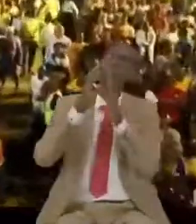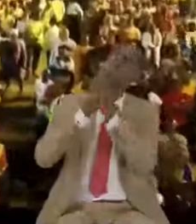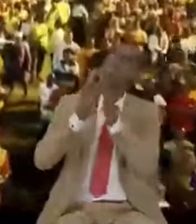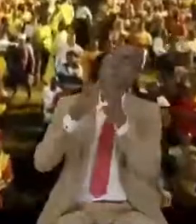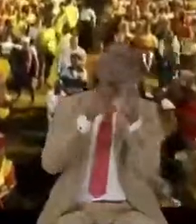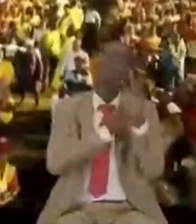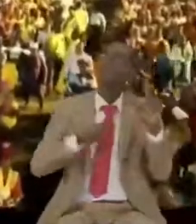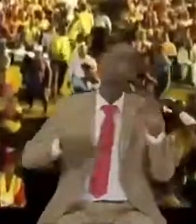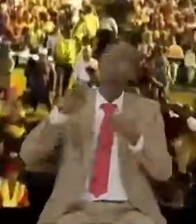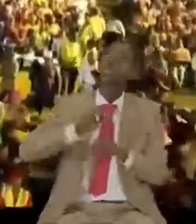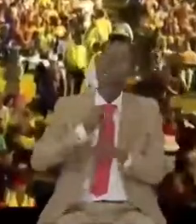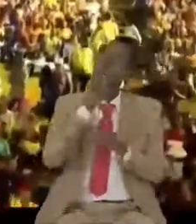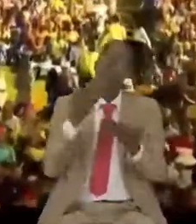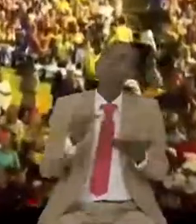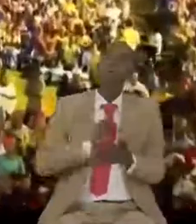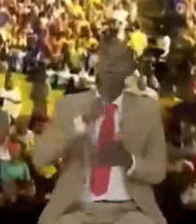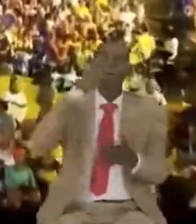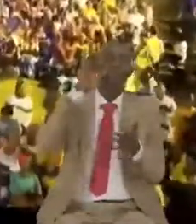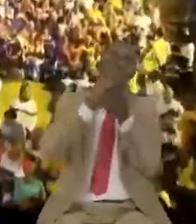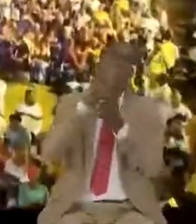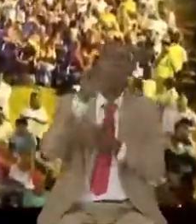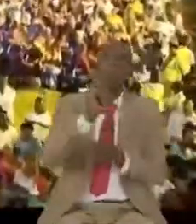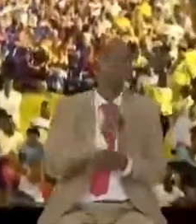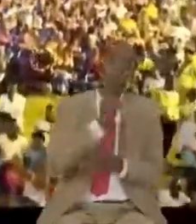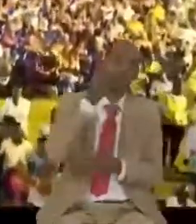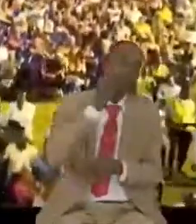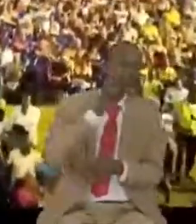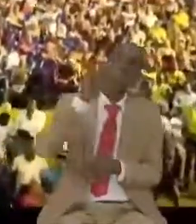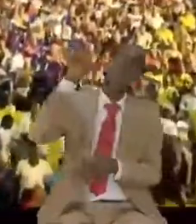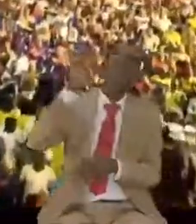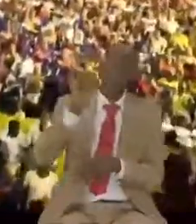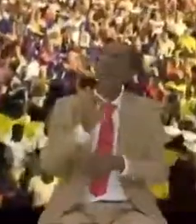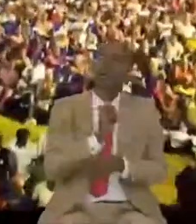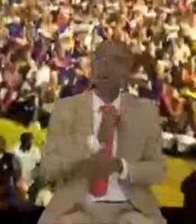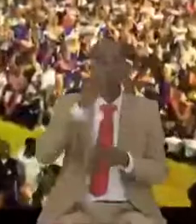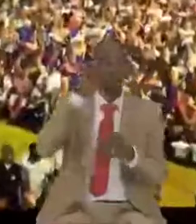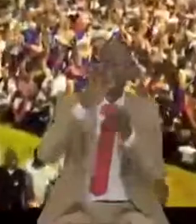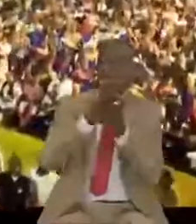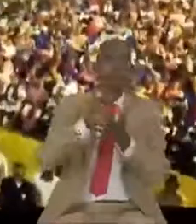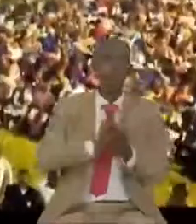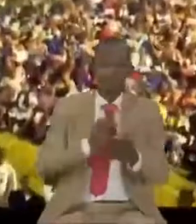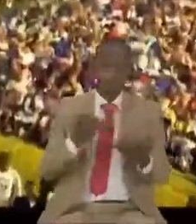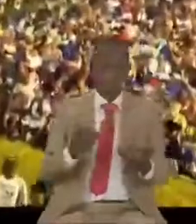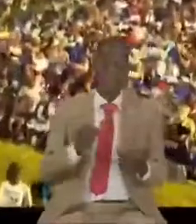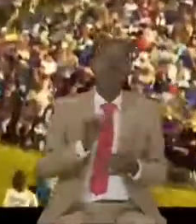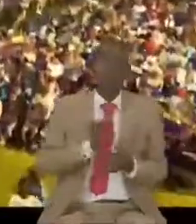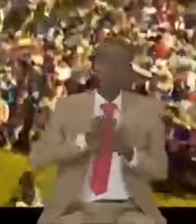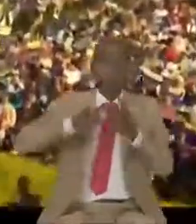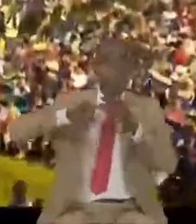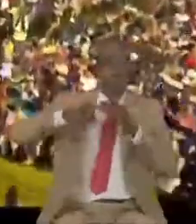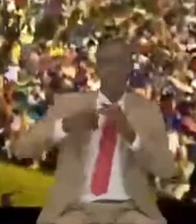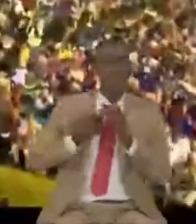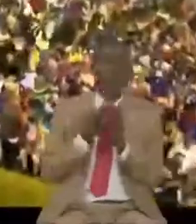Et ce soir, comme vous invoquez, disant Seigneur, me voici, je crois, je regarde et